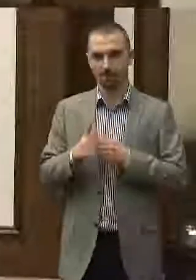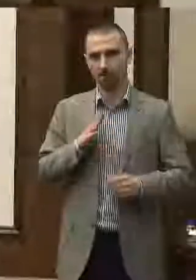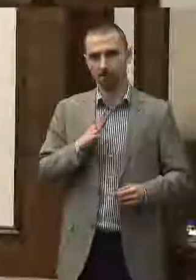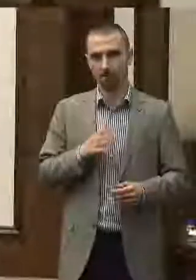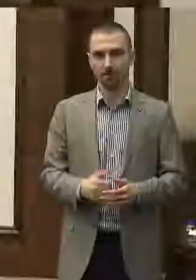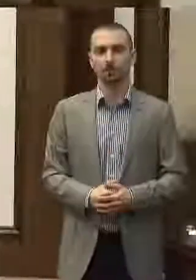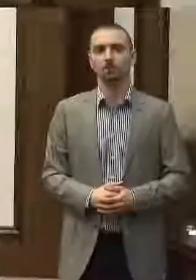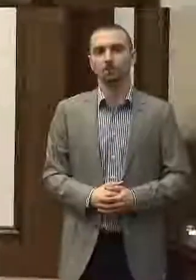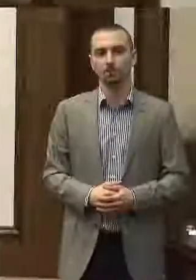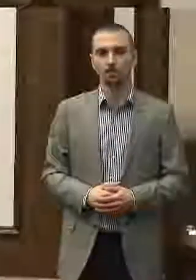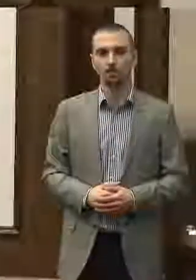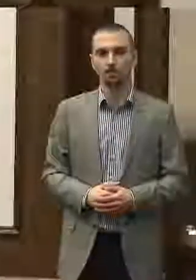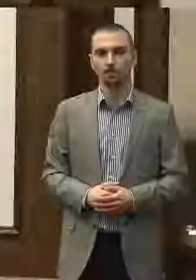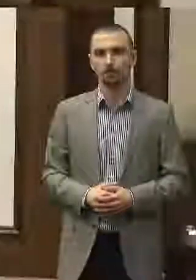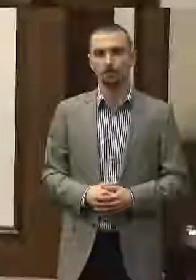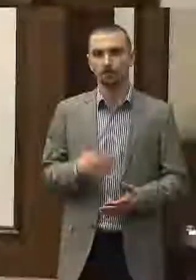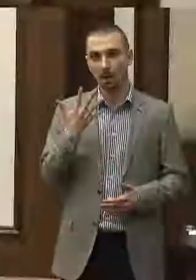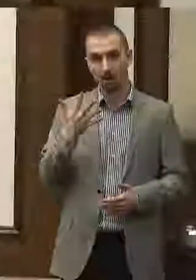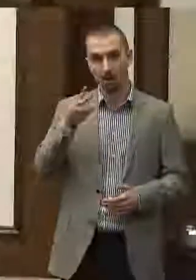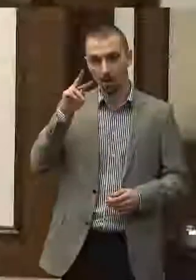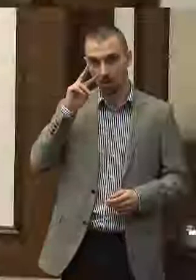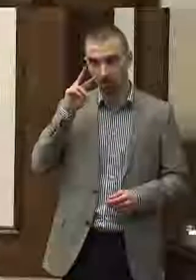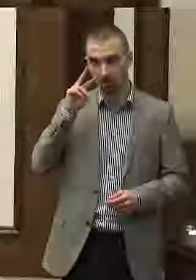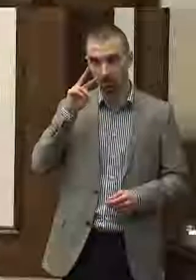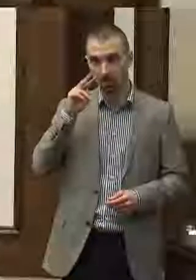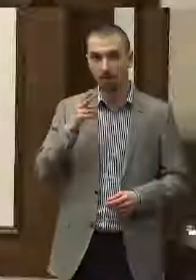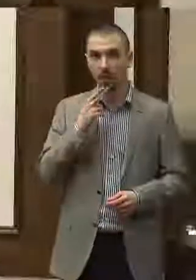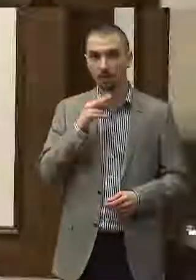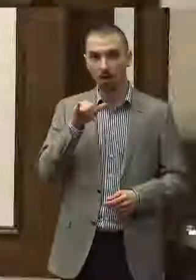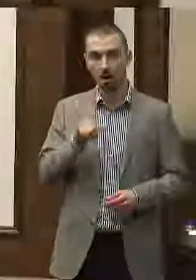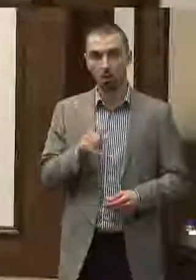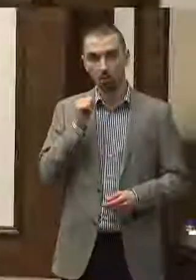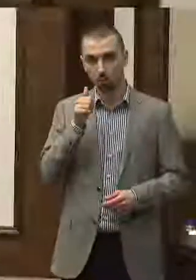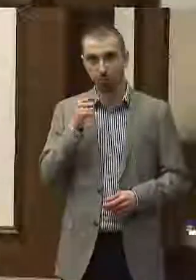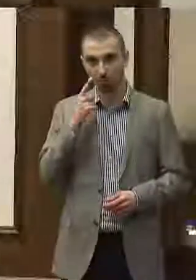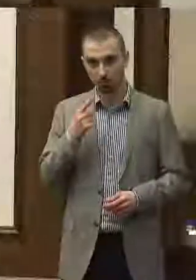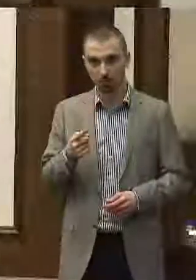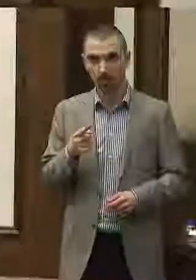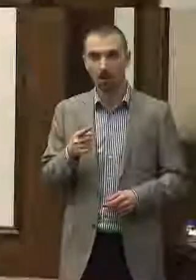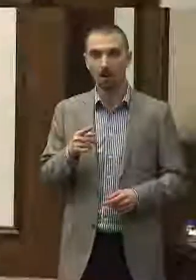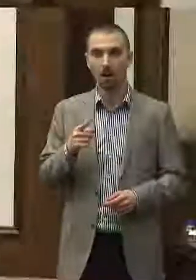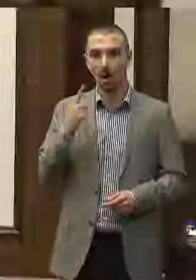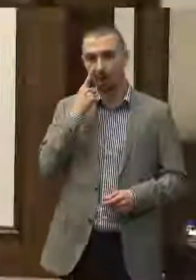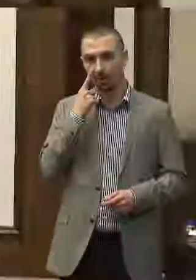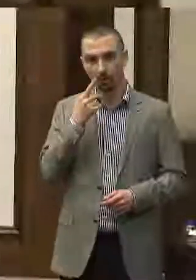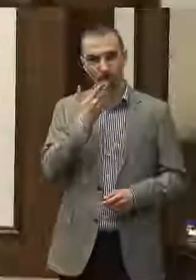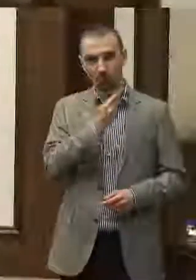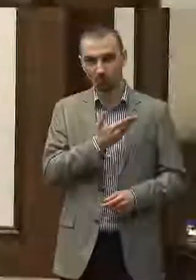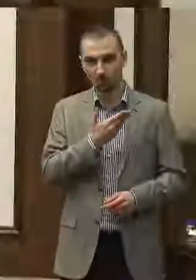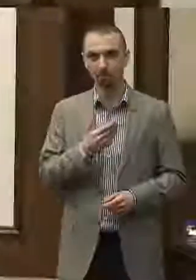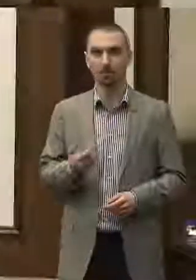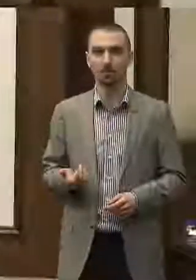Ve yine 5 Aralık'ta Kadın Hakları Günü ile ilgili de Gazi Mustafa Kemal Atatürk'ü